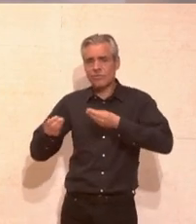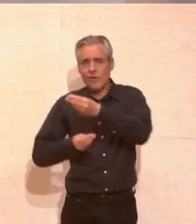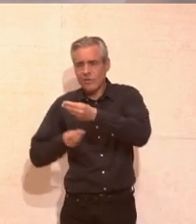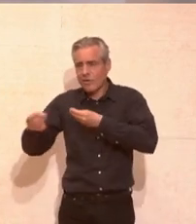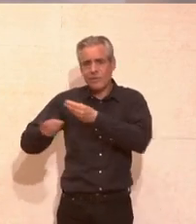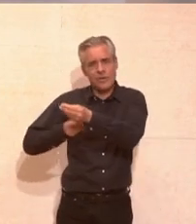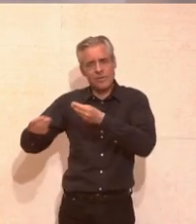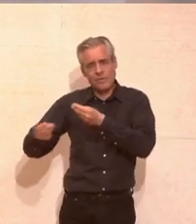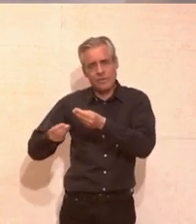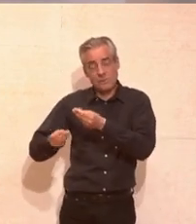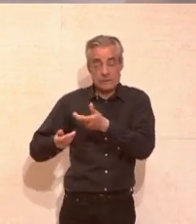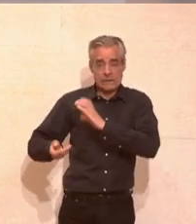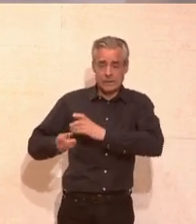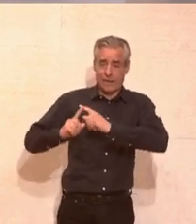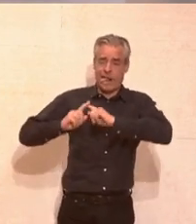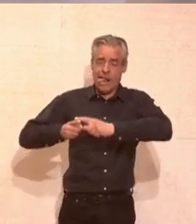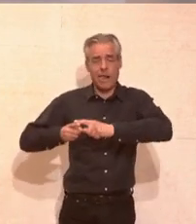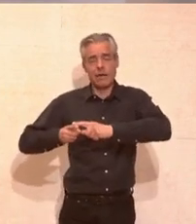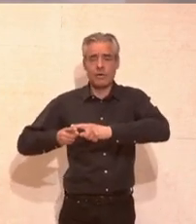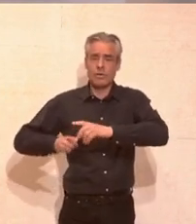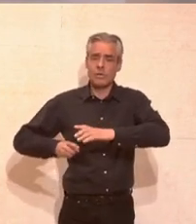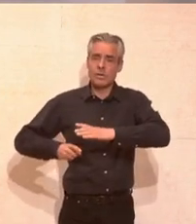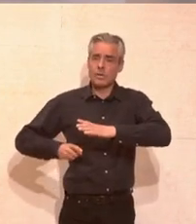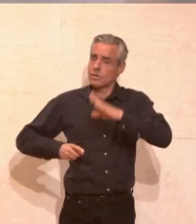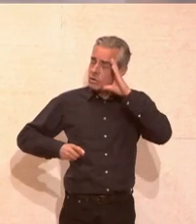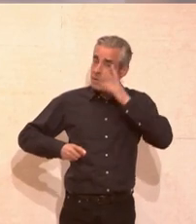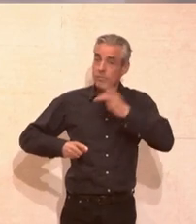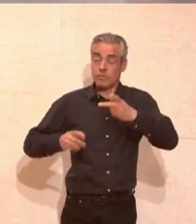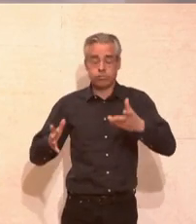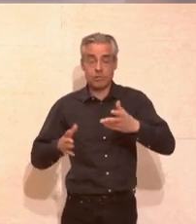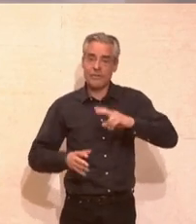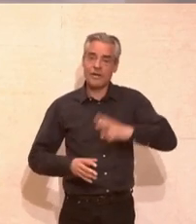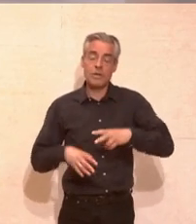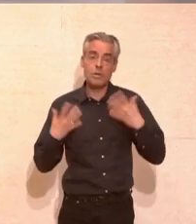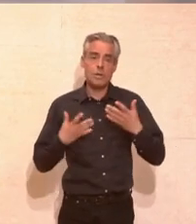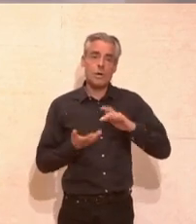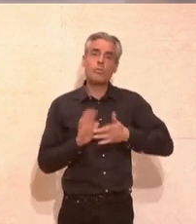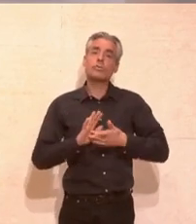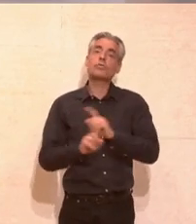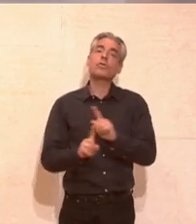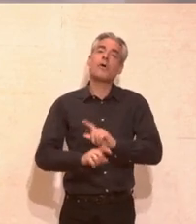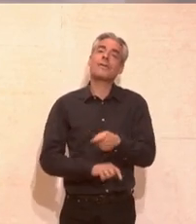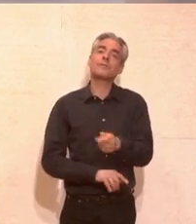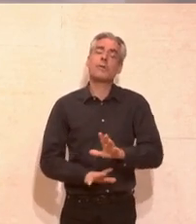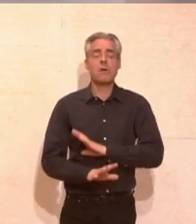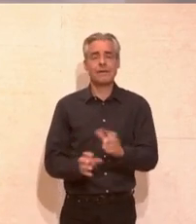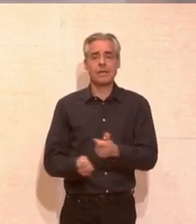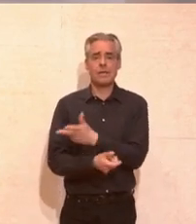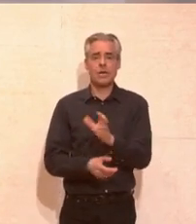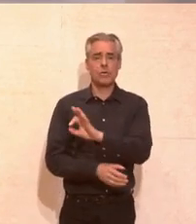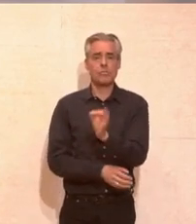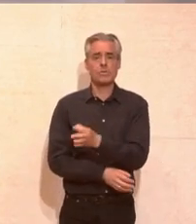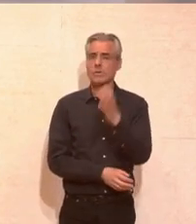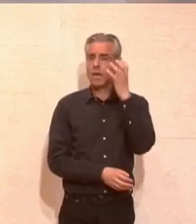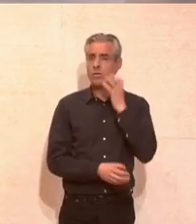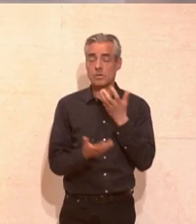arriver à être mieux. Donc on est vraiment, enfin c'est pas vrai pour tous, mais il y a un petit pourcentage d'adolescents qui sont